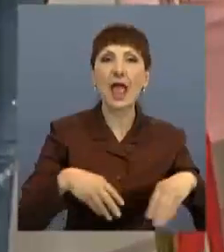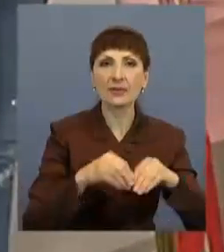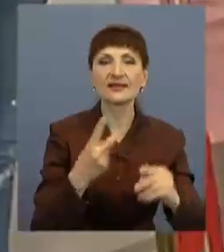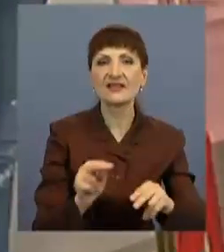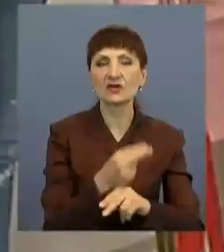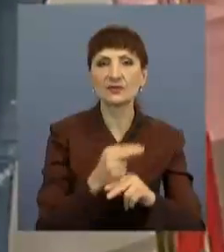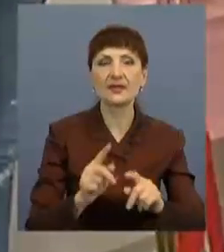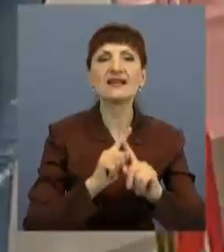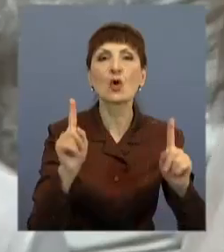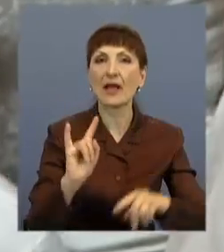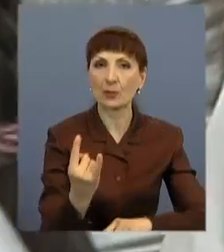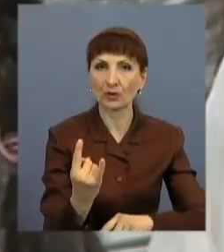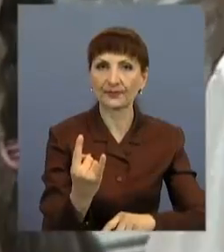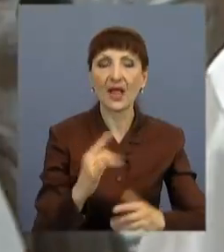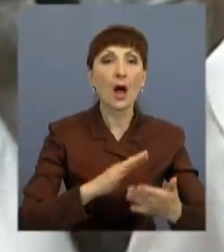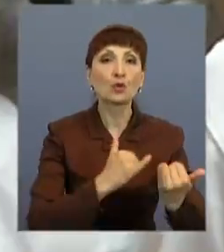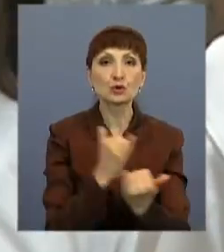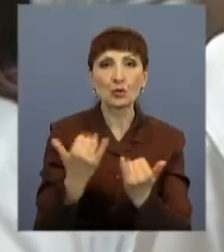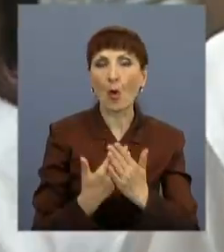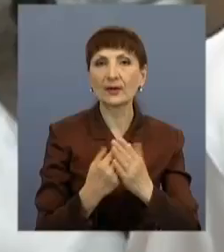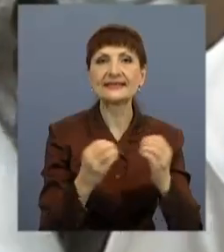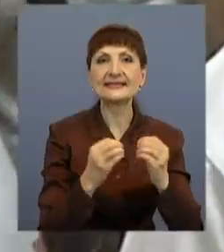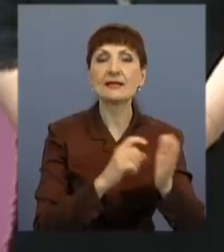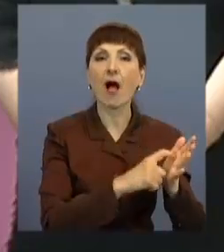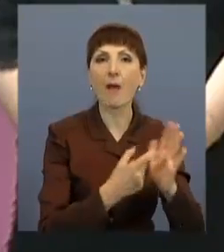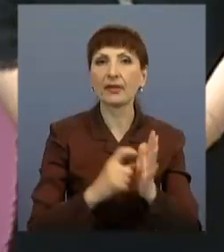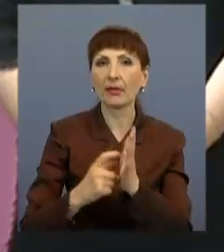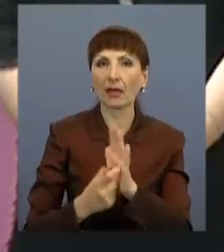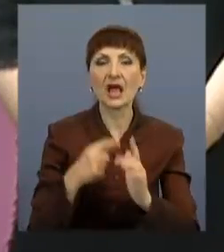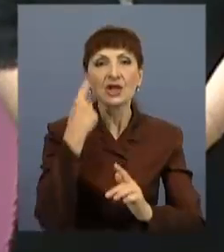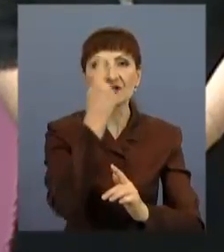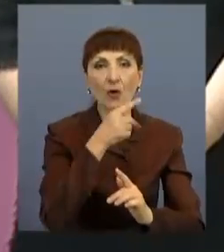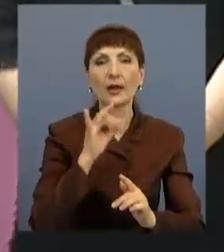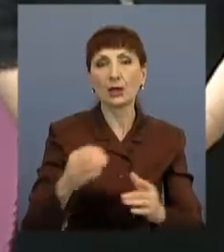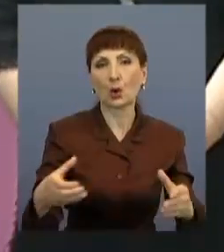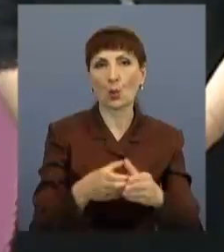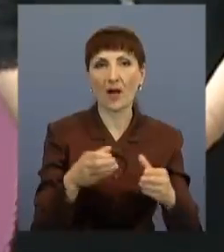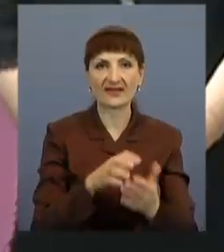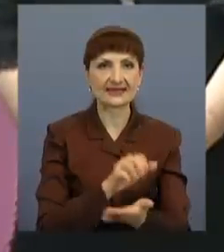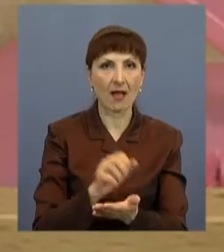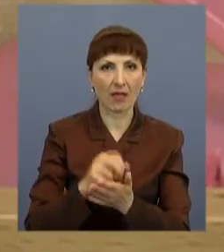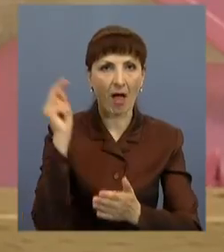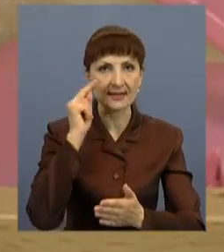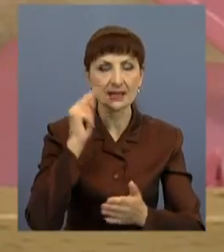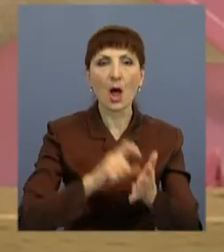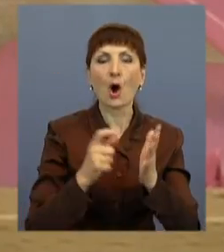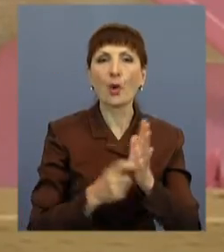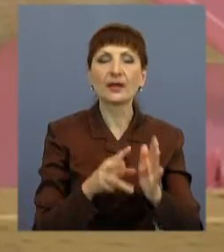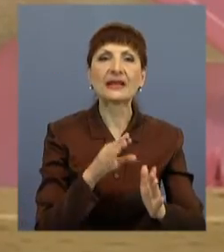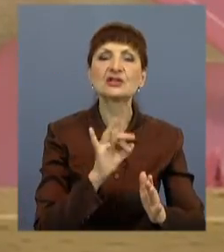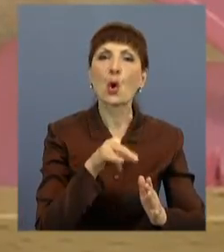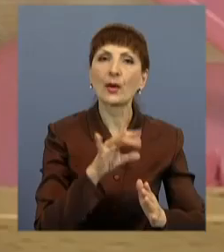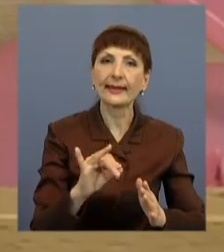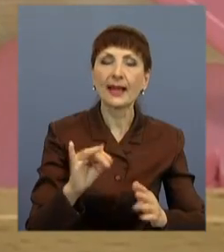воспитывается особый ребенок. К услугам около 10 кабинетов, как для индивидуальных, так и групповых занятий. Комната Монте-Сори,